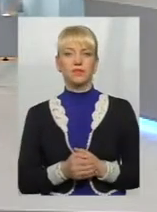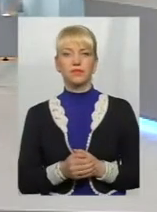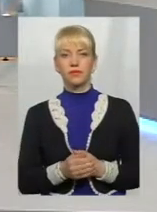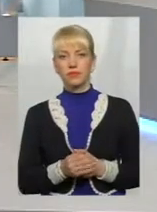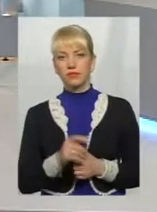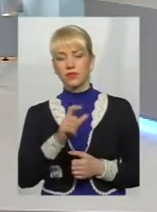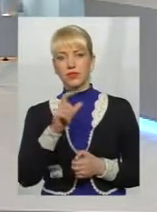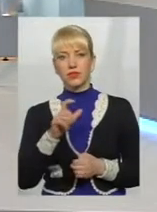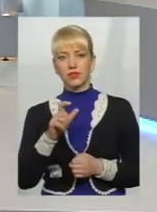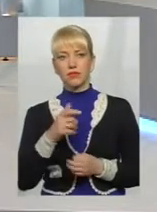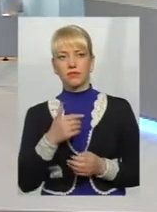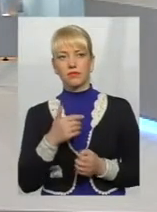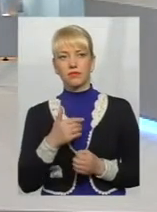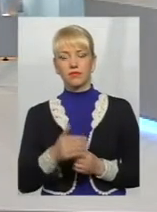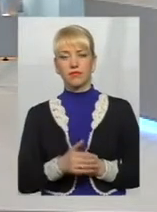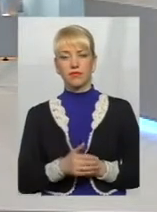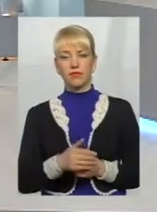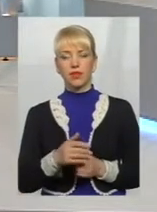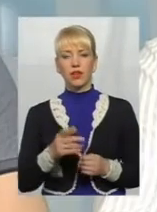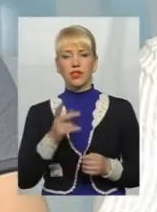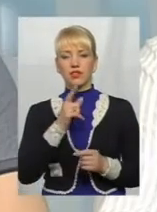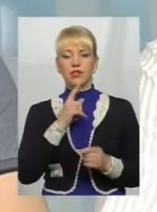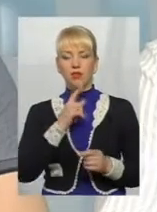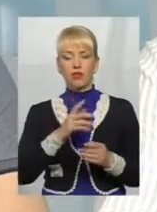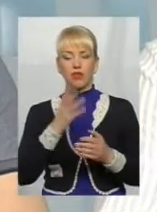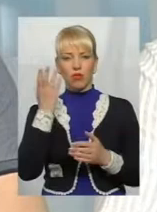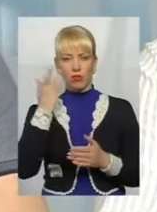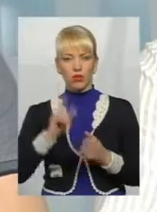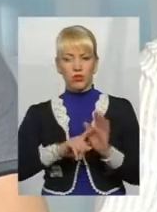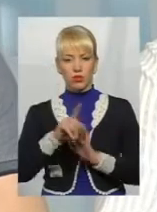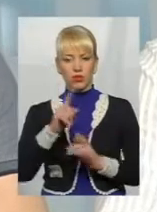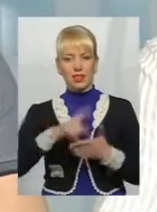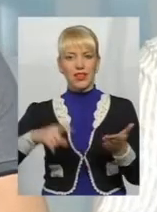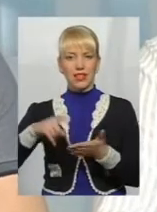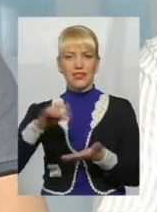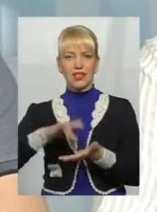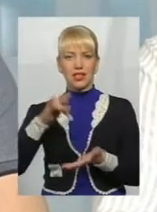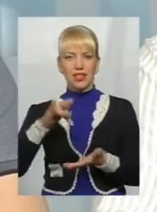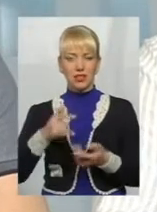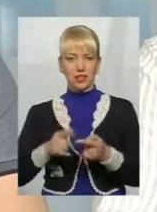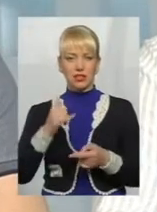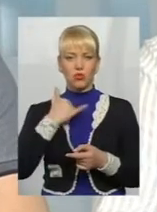Значить, з процесом децентралізації в нашій Україні трошки помінялася структура,